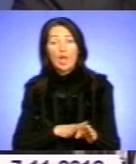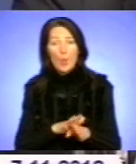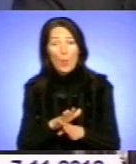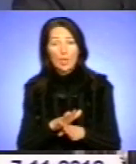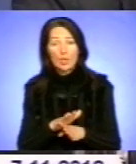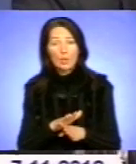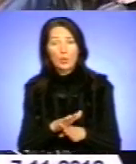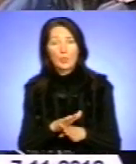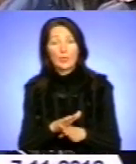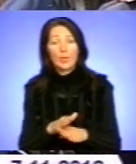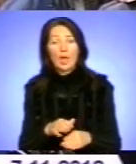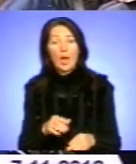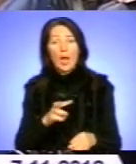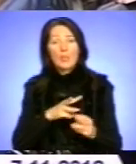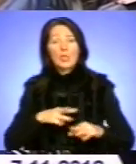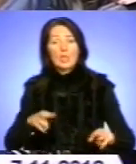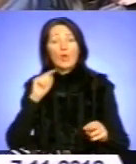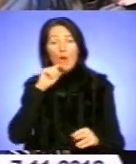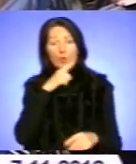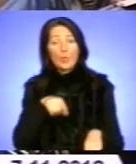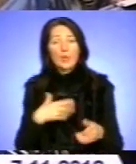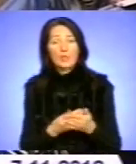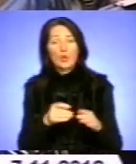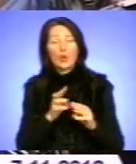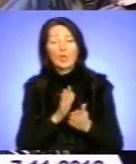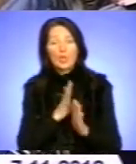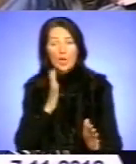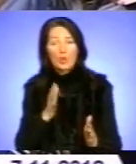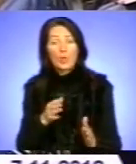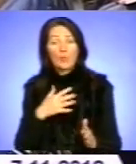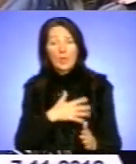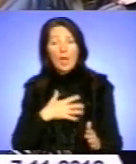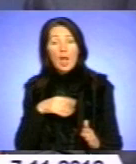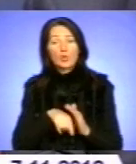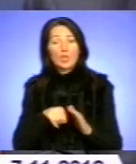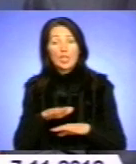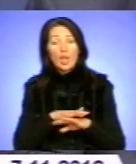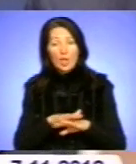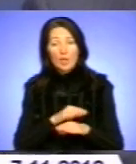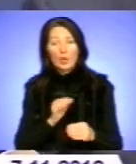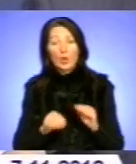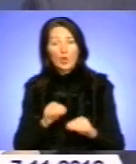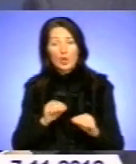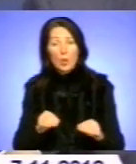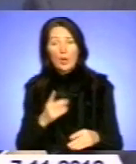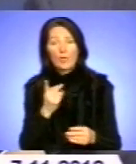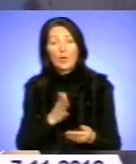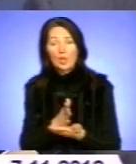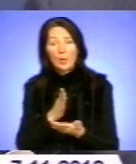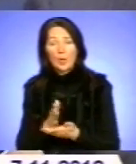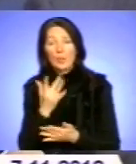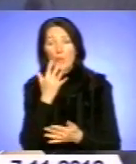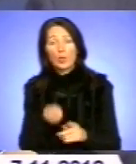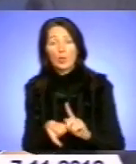вертолет украинской разработки. Мінекономіки, своєю чергою, також переймаються внутрішнім ринком. Розробки там проводять у двох напрямках – імпортозаміщення та